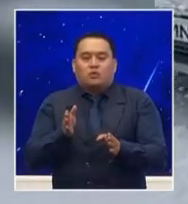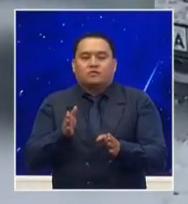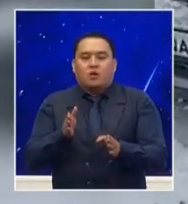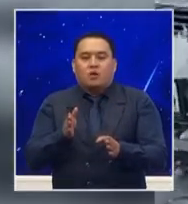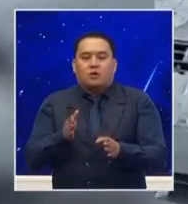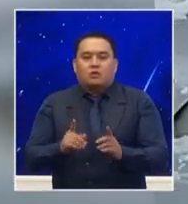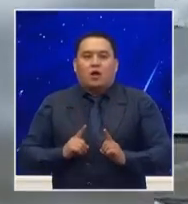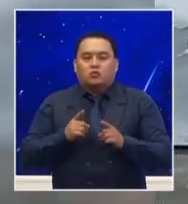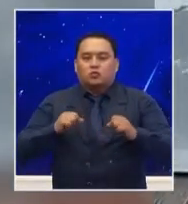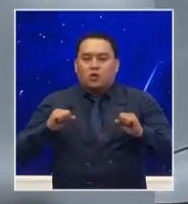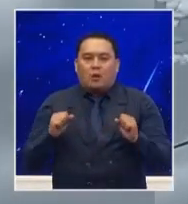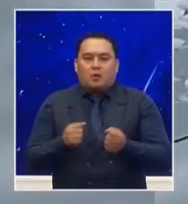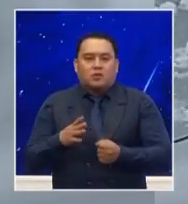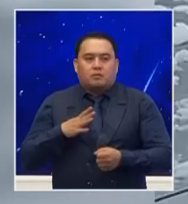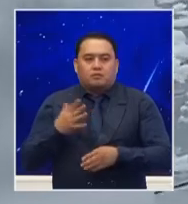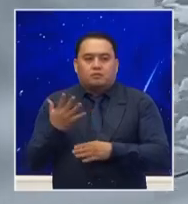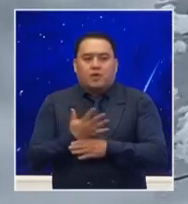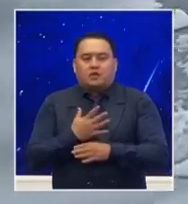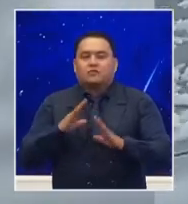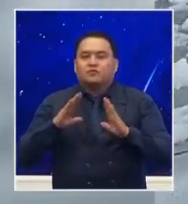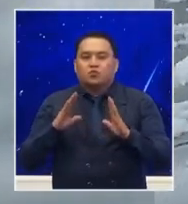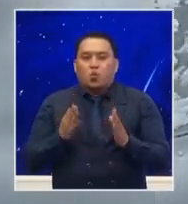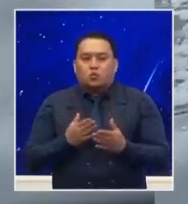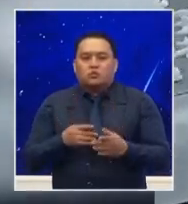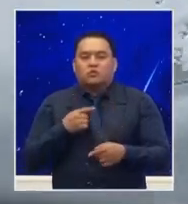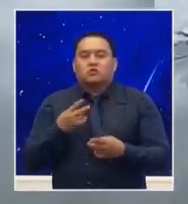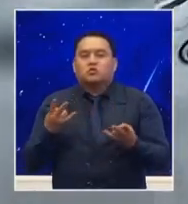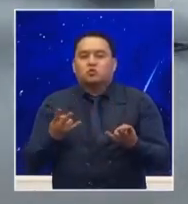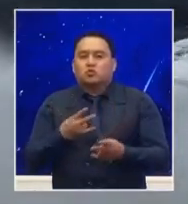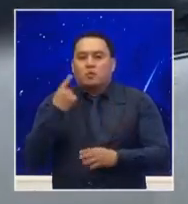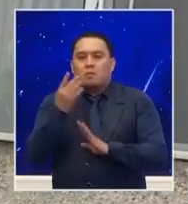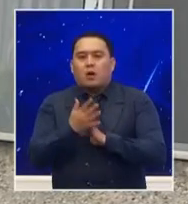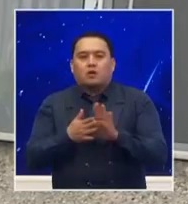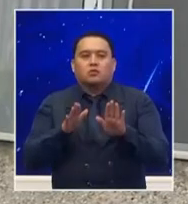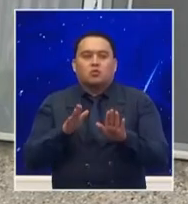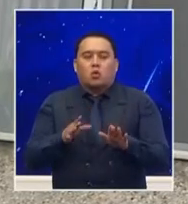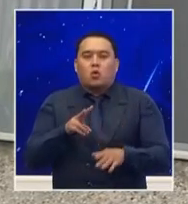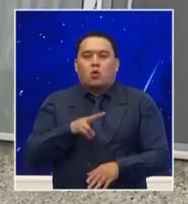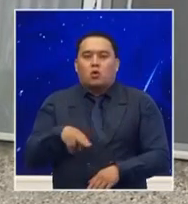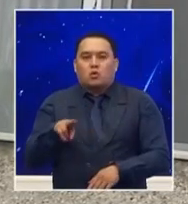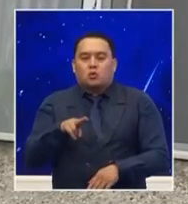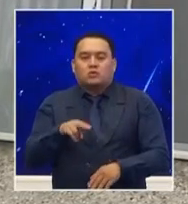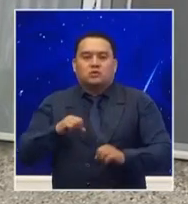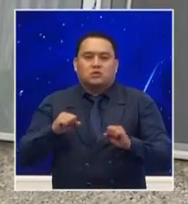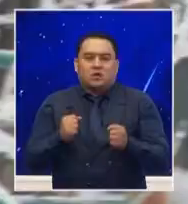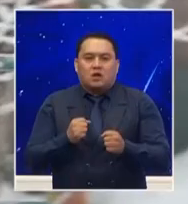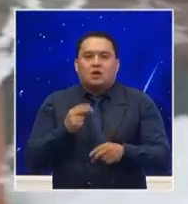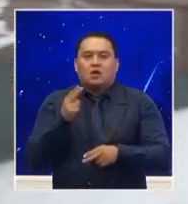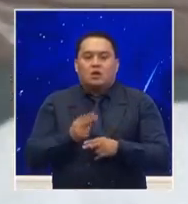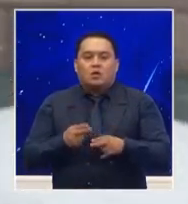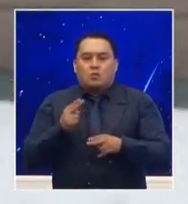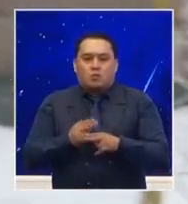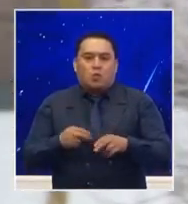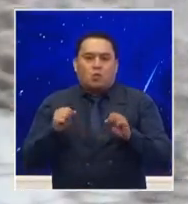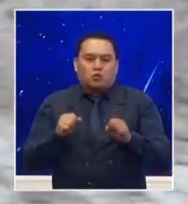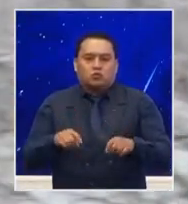периода наступления зимы это уже пятый подобный случай. Следует понимать, что это всего лишь обычная груда железа, на месте которой мог